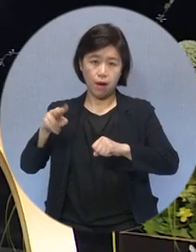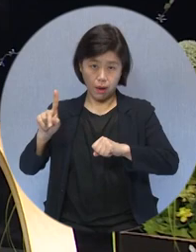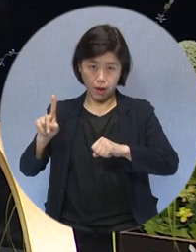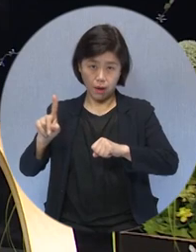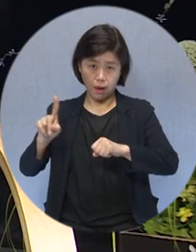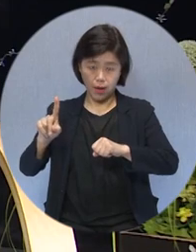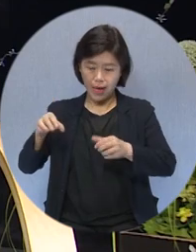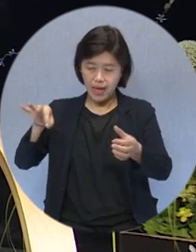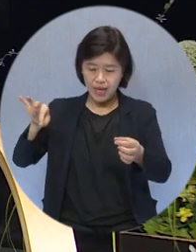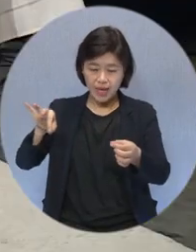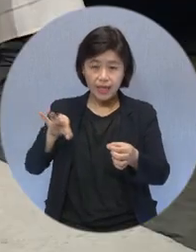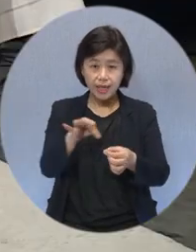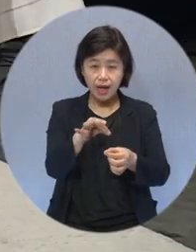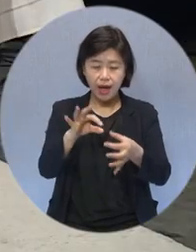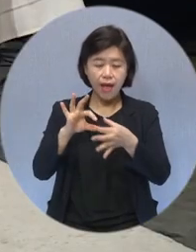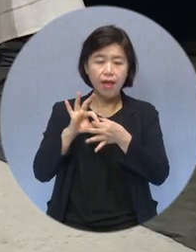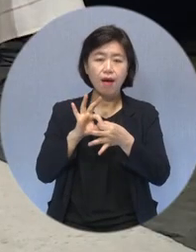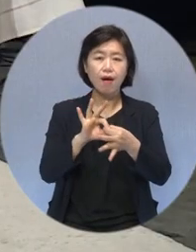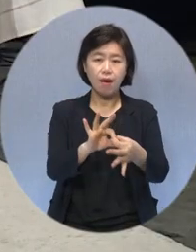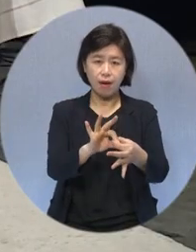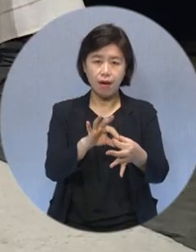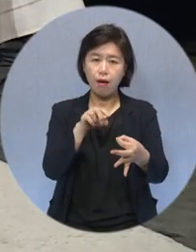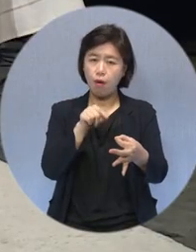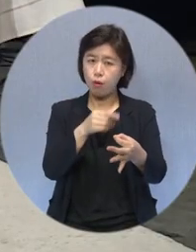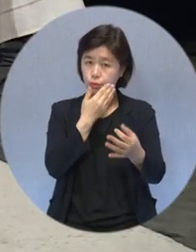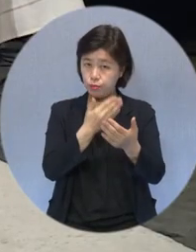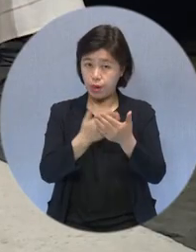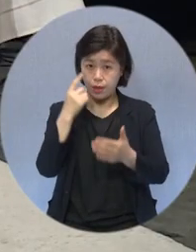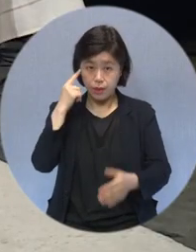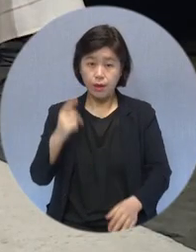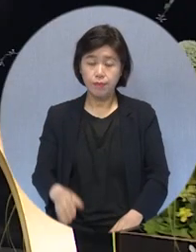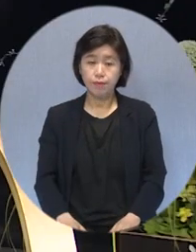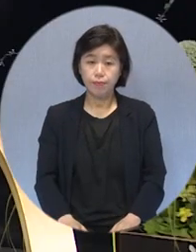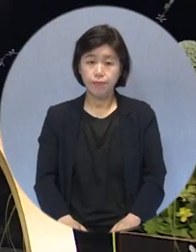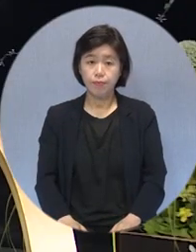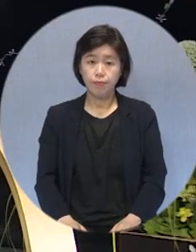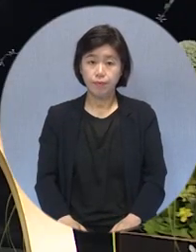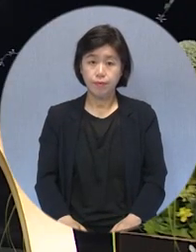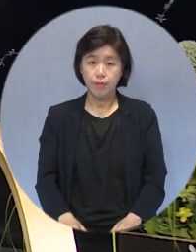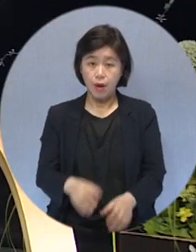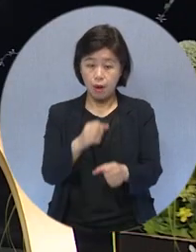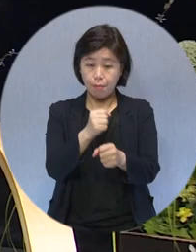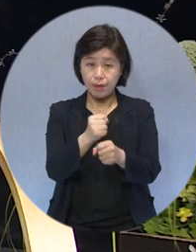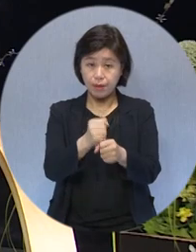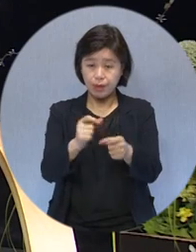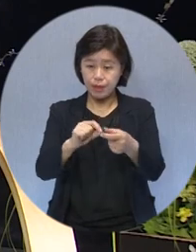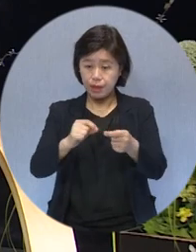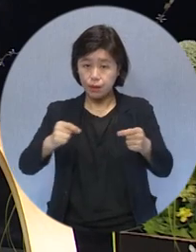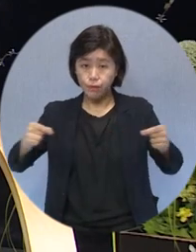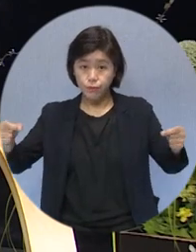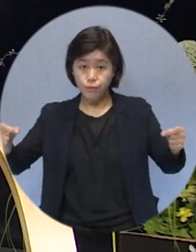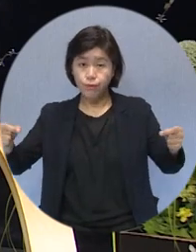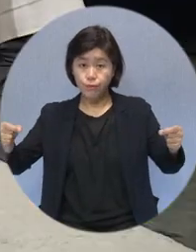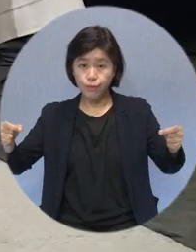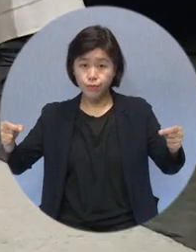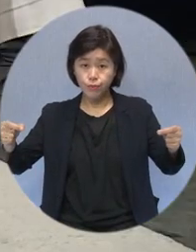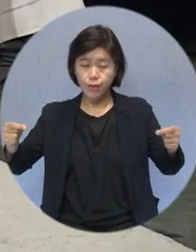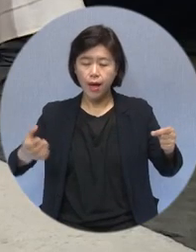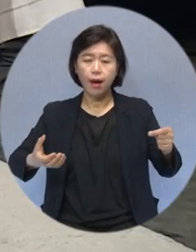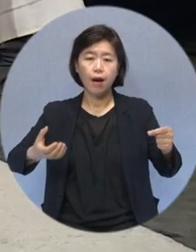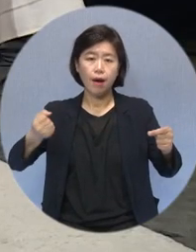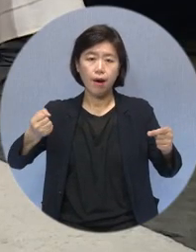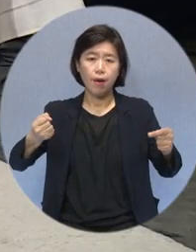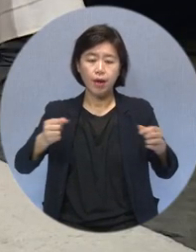전체를 주관하고 있습니다. 그리하여 공산품 긴 끈으로 사람의 인연을 운명되게 하고 있습니다.